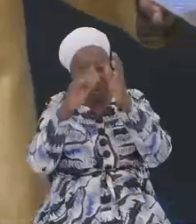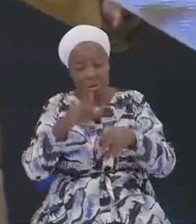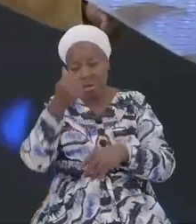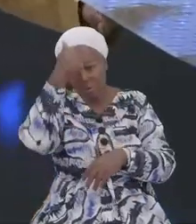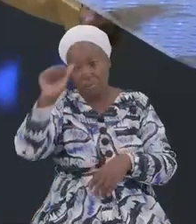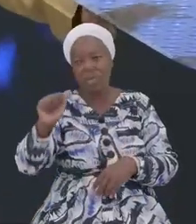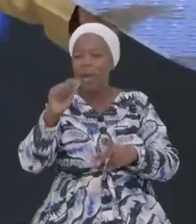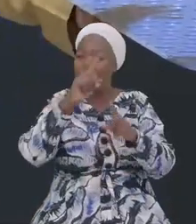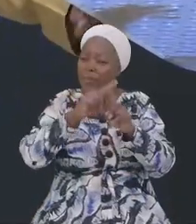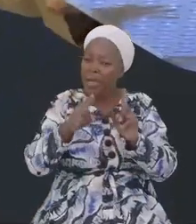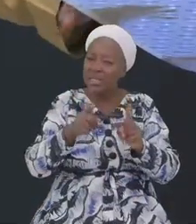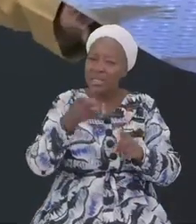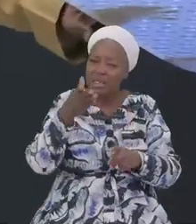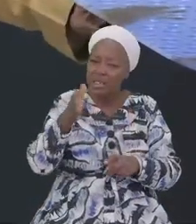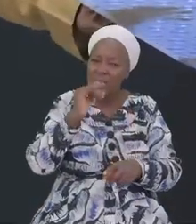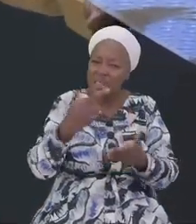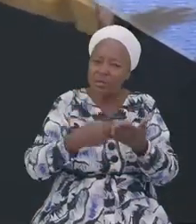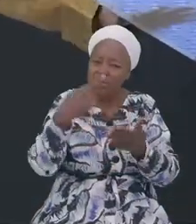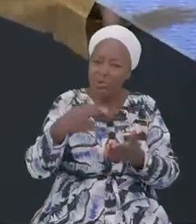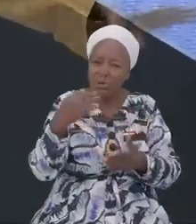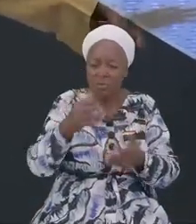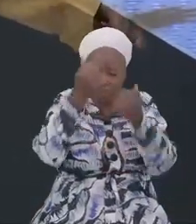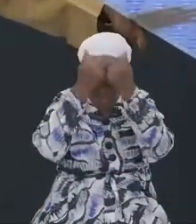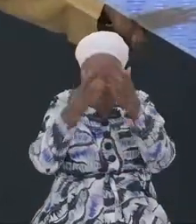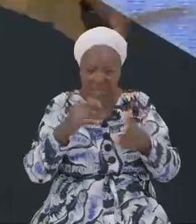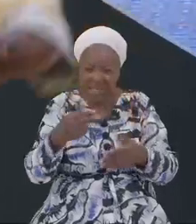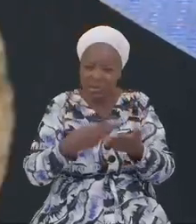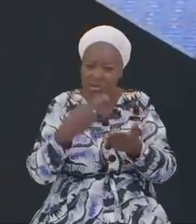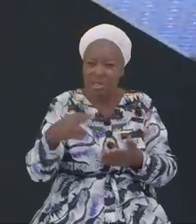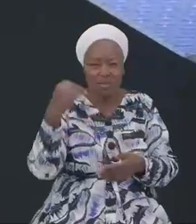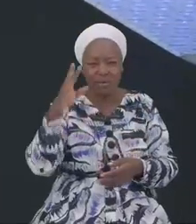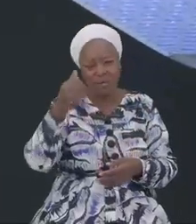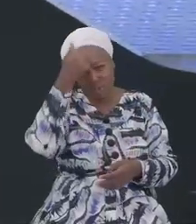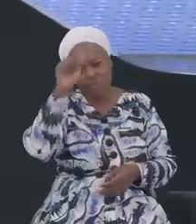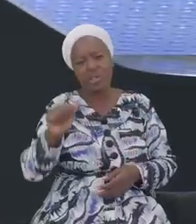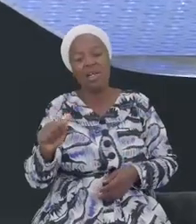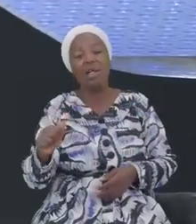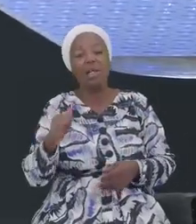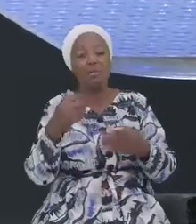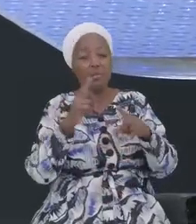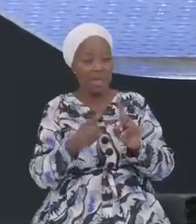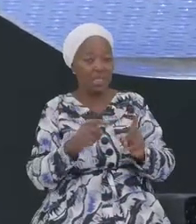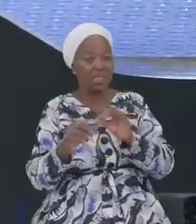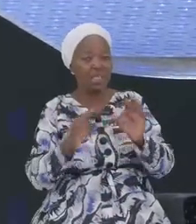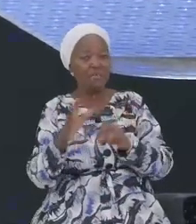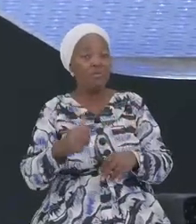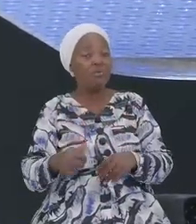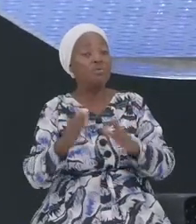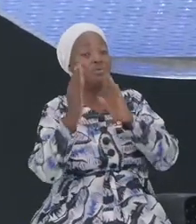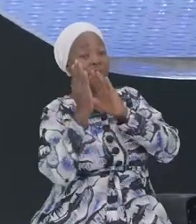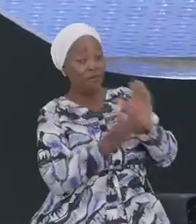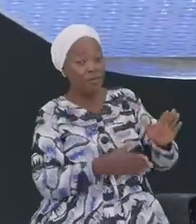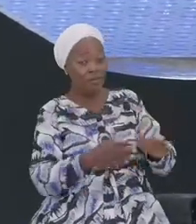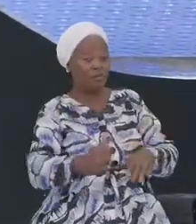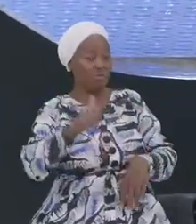obéir, vous pouvez désobéir. Mais il y a les conséquences pour l'obéissance et les conséquences pour la désobéissance. Mais si